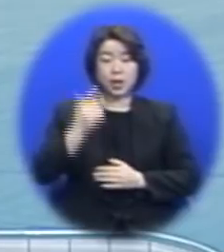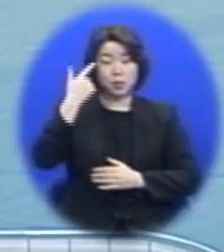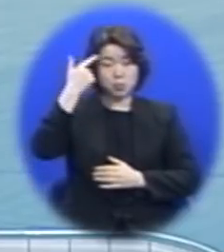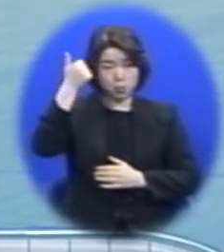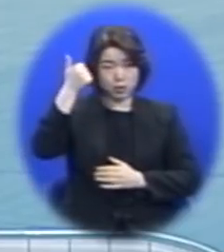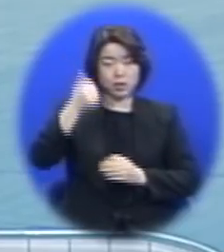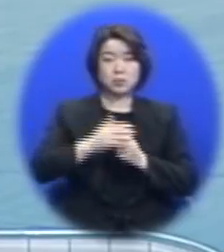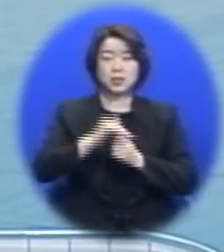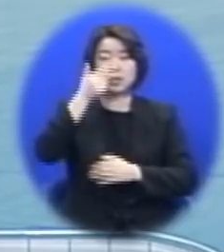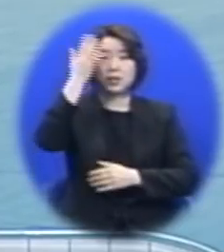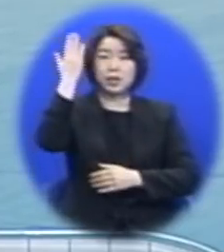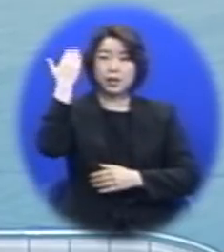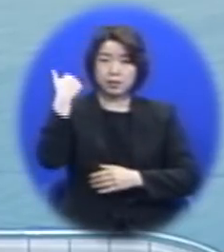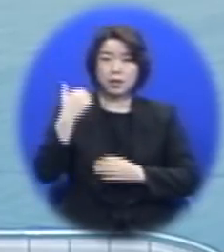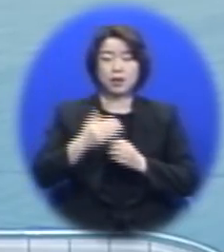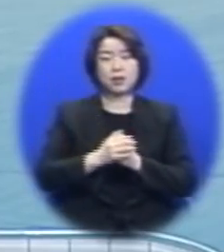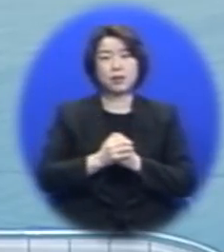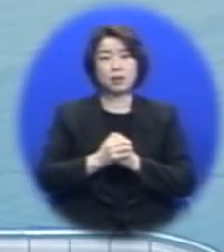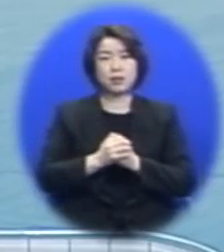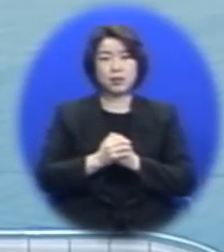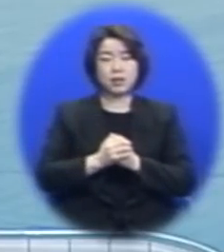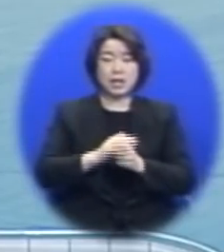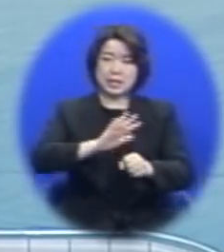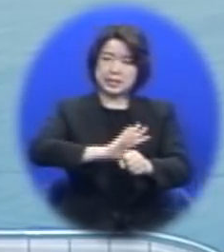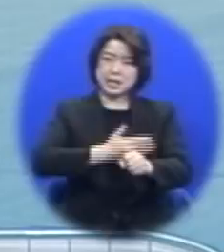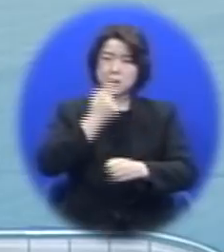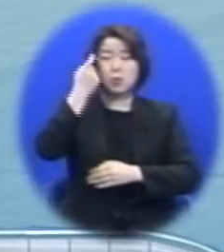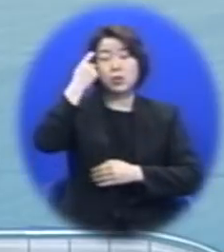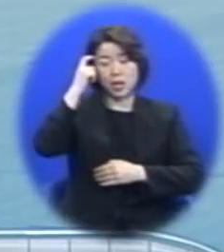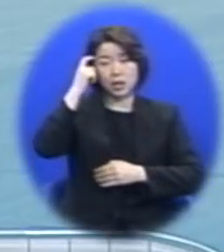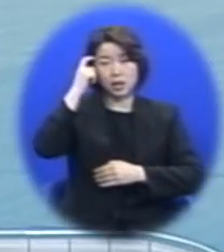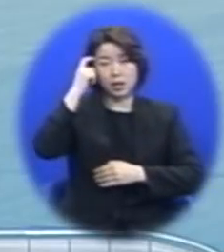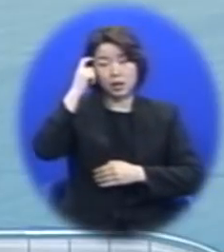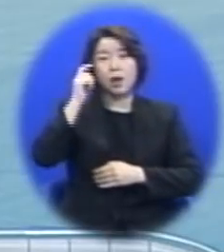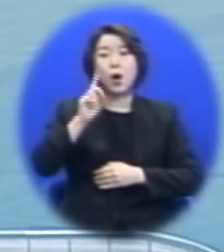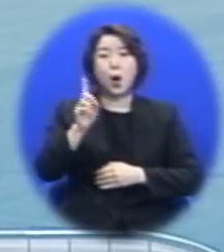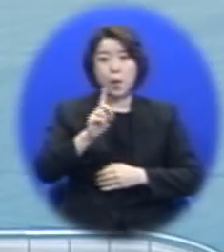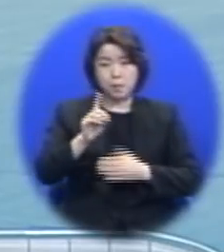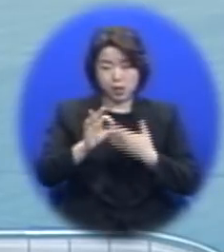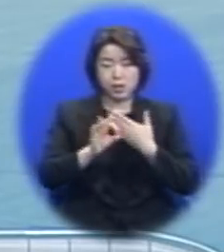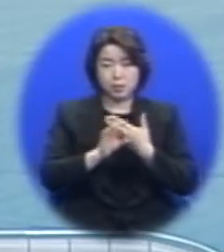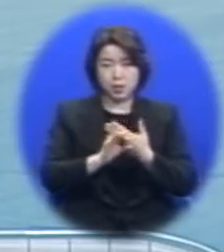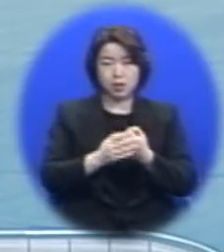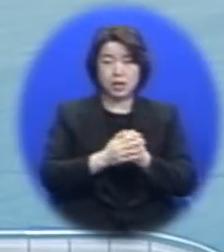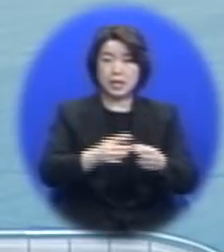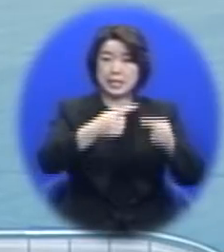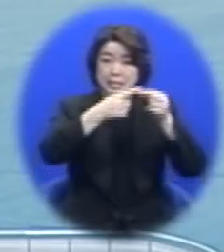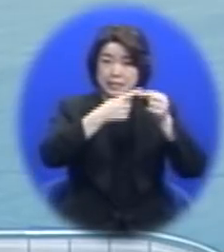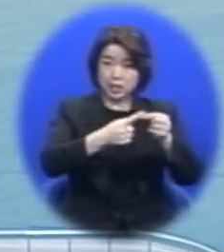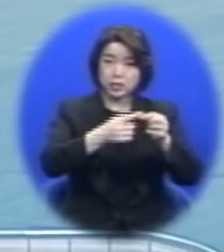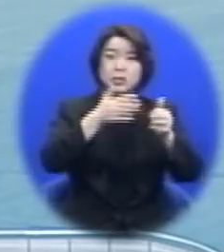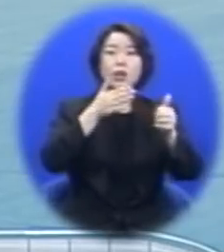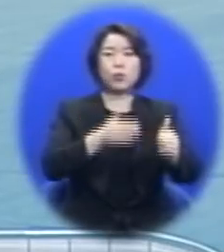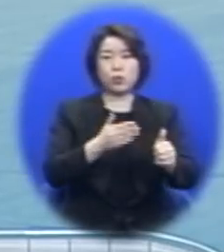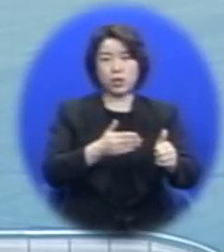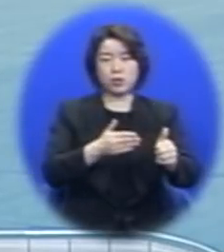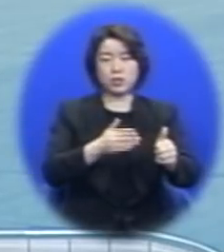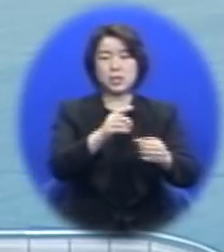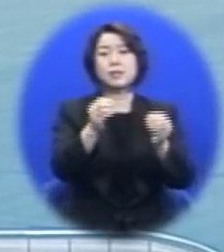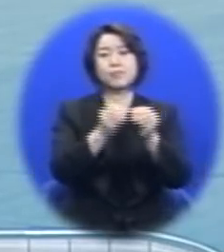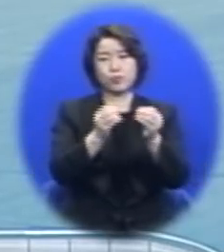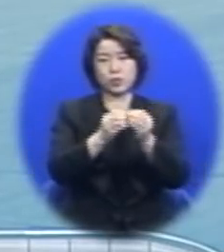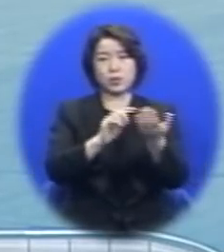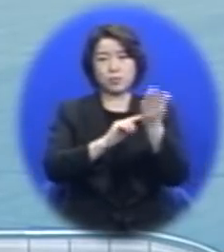목사님이 그동안에 잘못 생각하고 있었구나라는 것을 깨달은 게 첫째로 권하노니라는